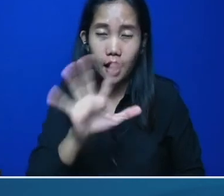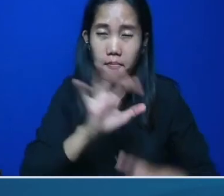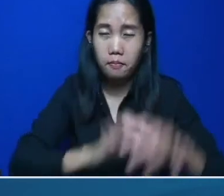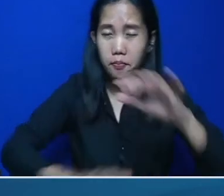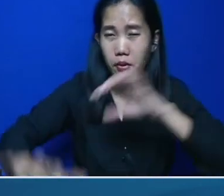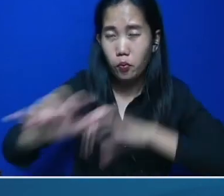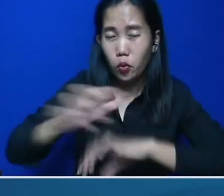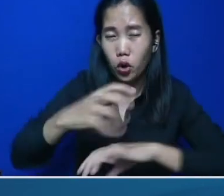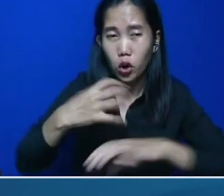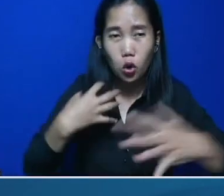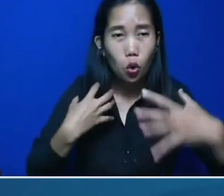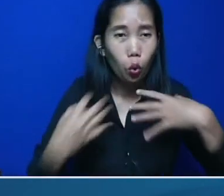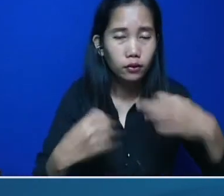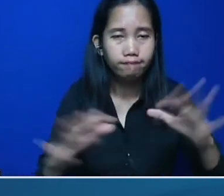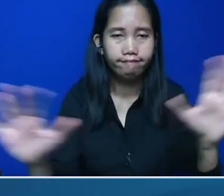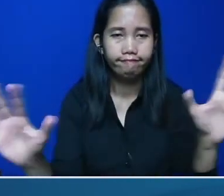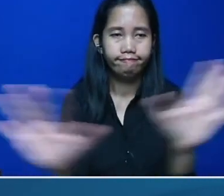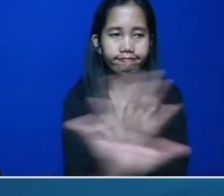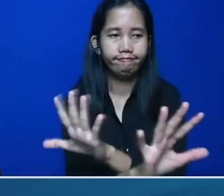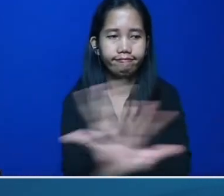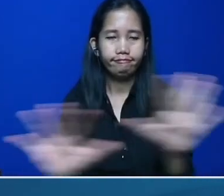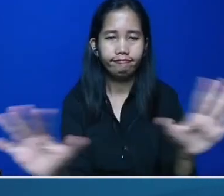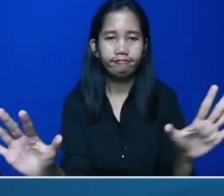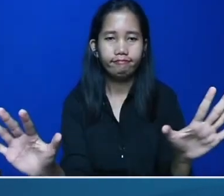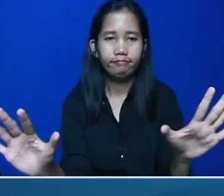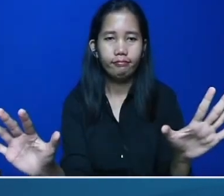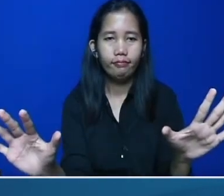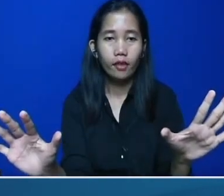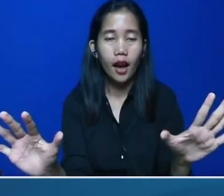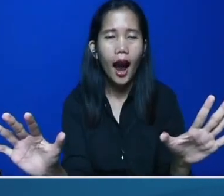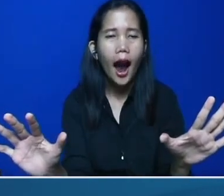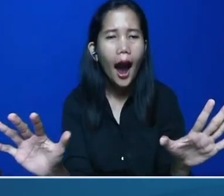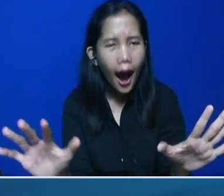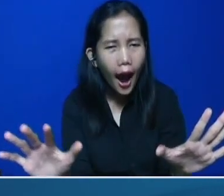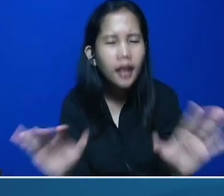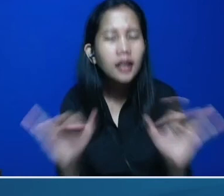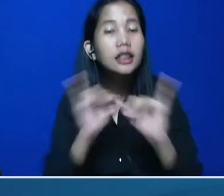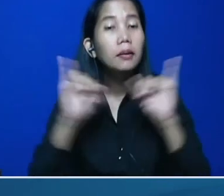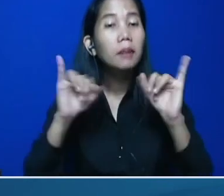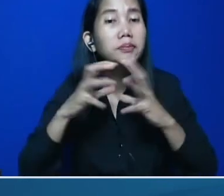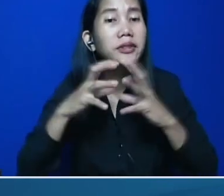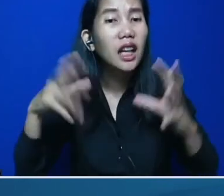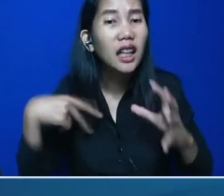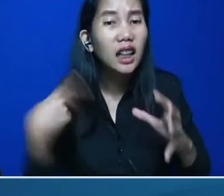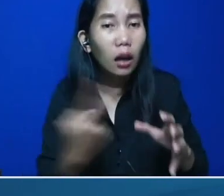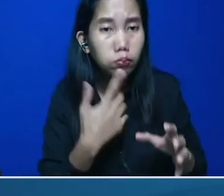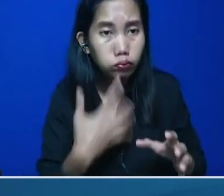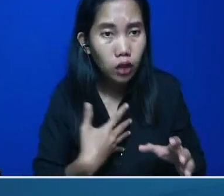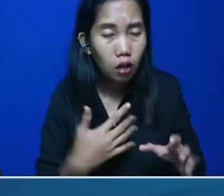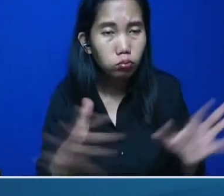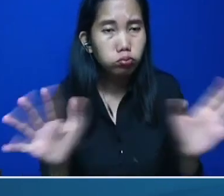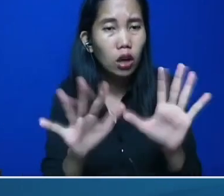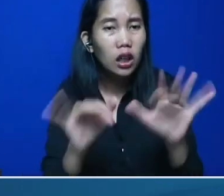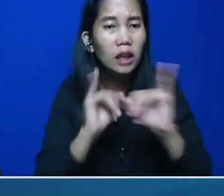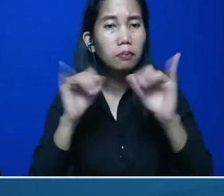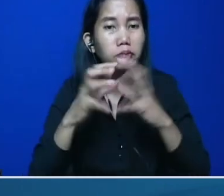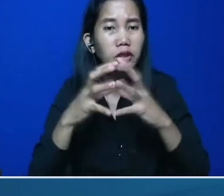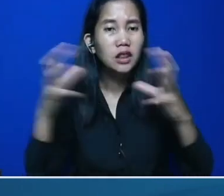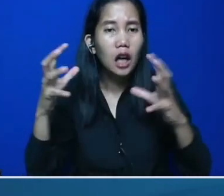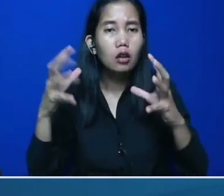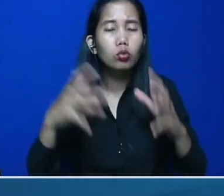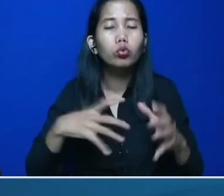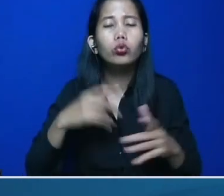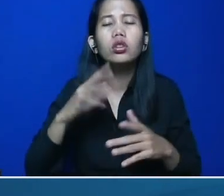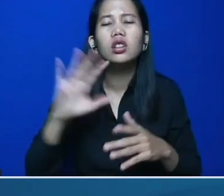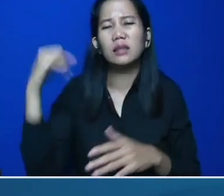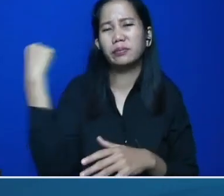hanya tidak berbuat dosa Jadi segala perkara dapat kutanggung kalau ada kemauan kita